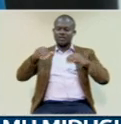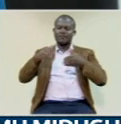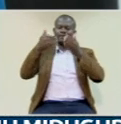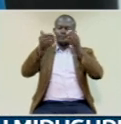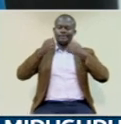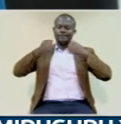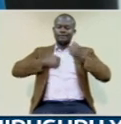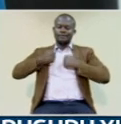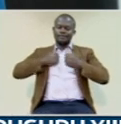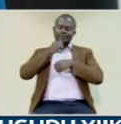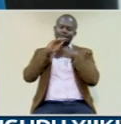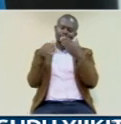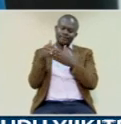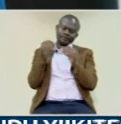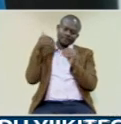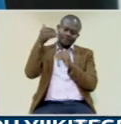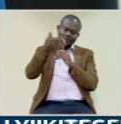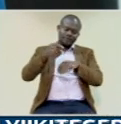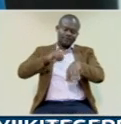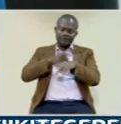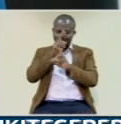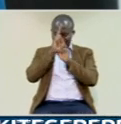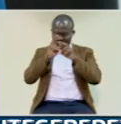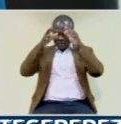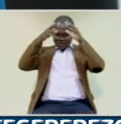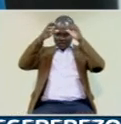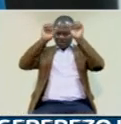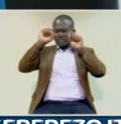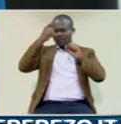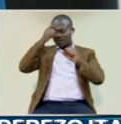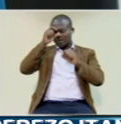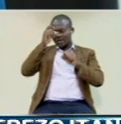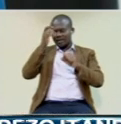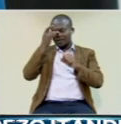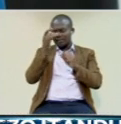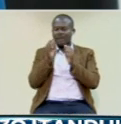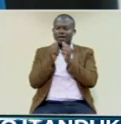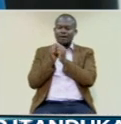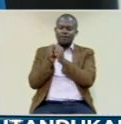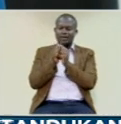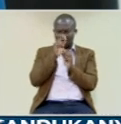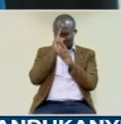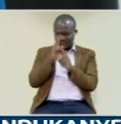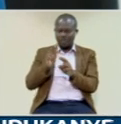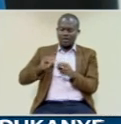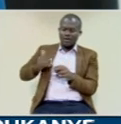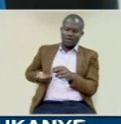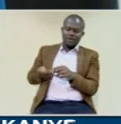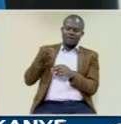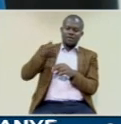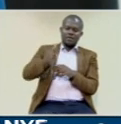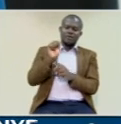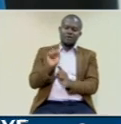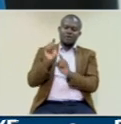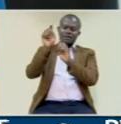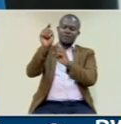ku Banyarwanda. Hanyuma n'igihe nyakubahwa Perezida wa Repubulika ndetse na nyakubahwa First Lady